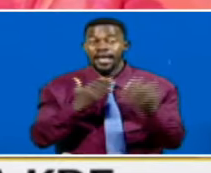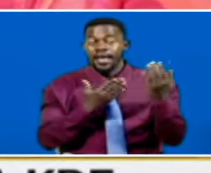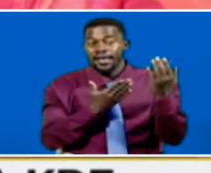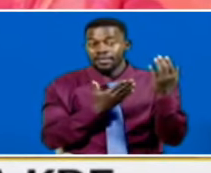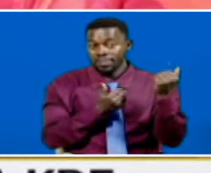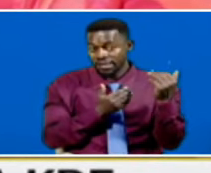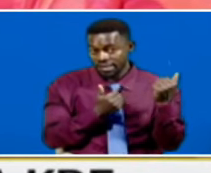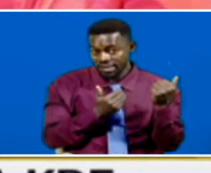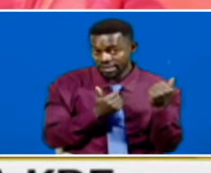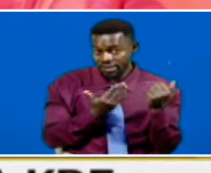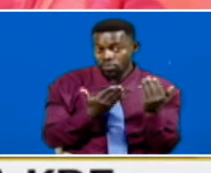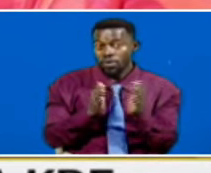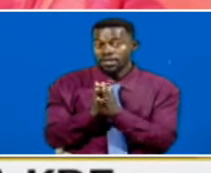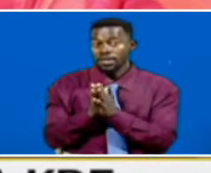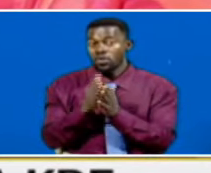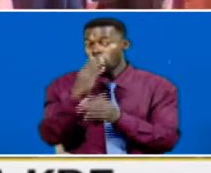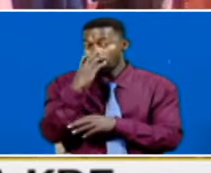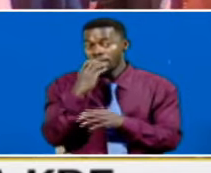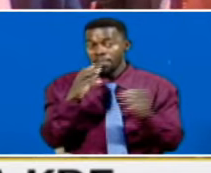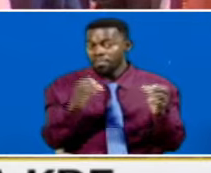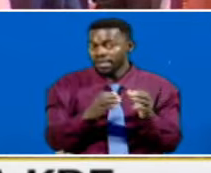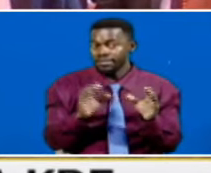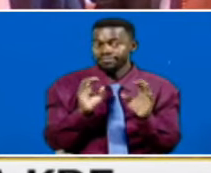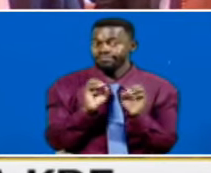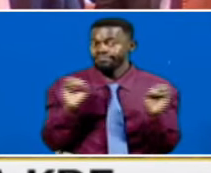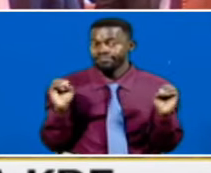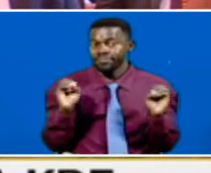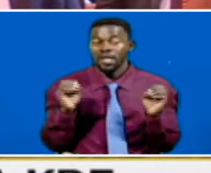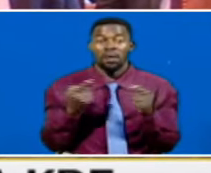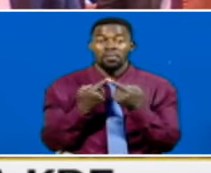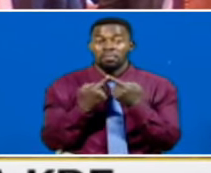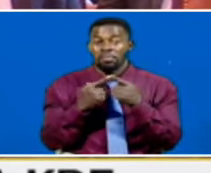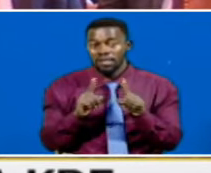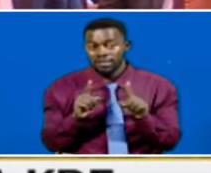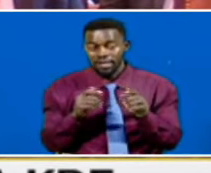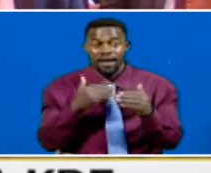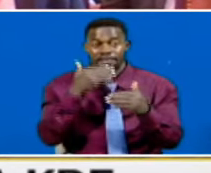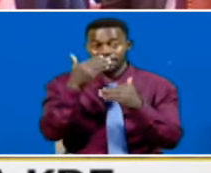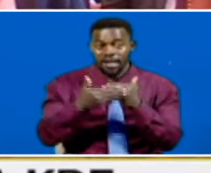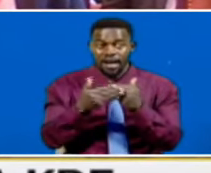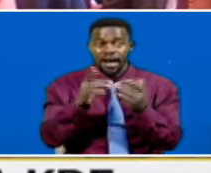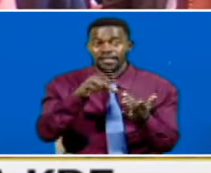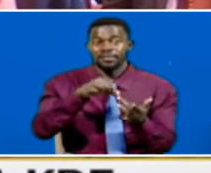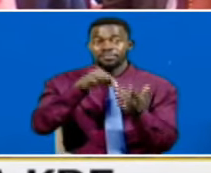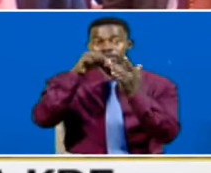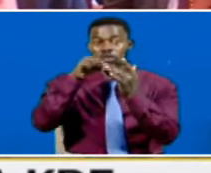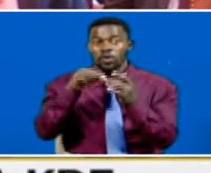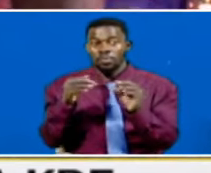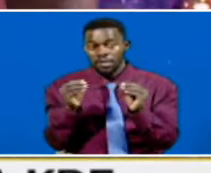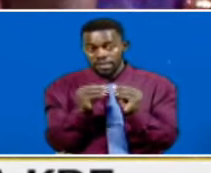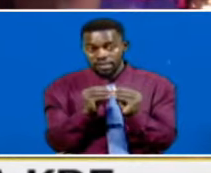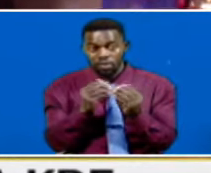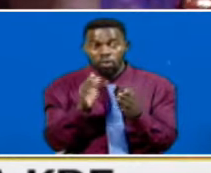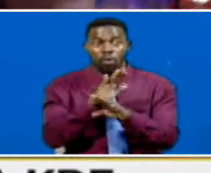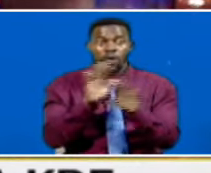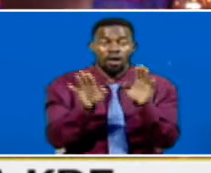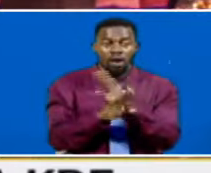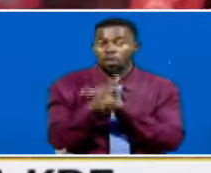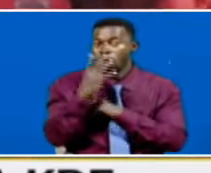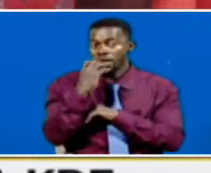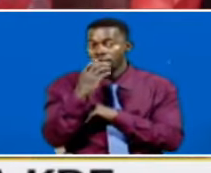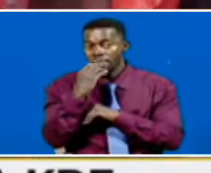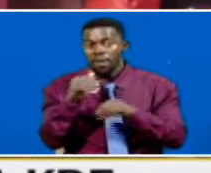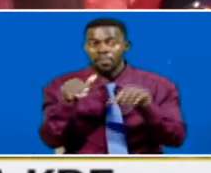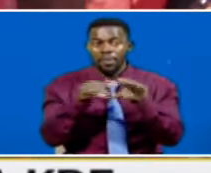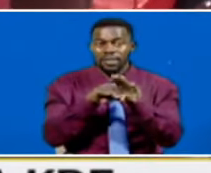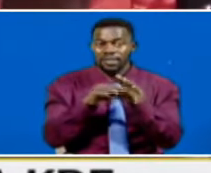baadhi ya wanachama wa chama hicho. Ila siku ya Alhamisi, baada ya kikao maalum cha viongozi wa ODM, wakamuidhinisha kinara